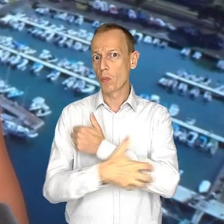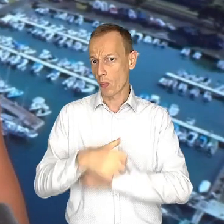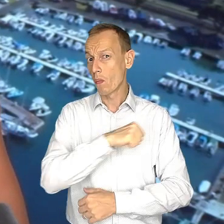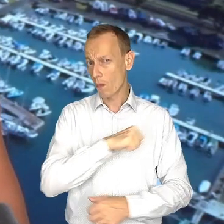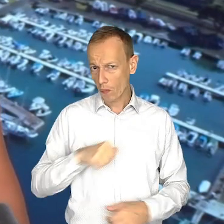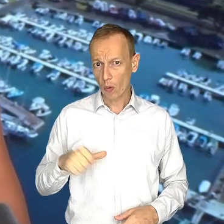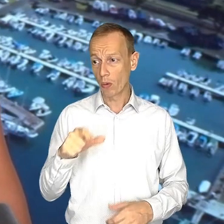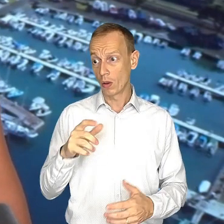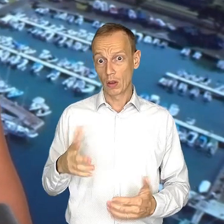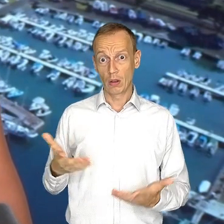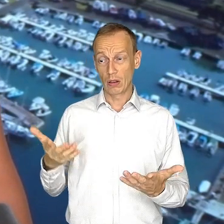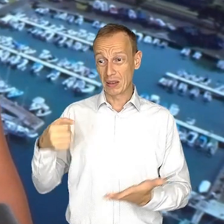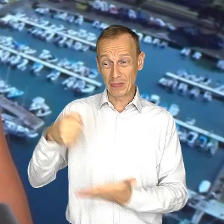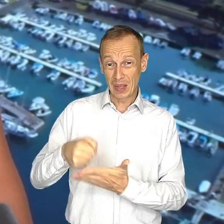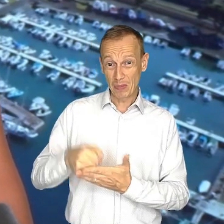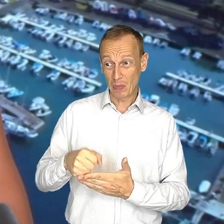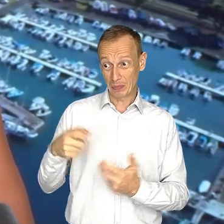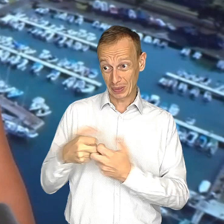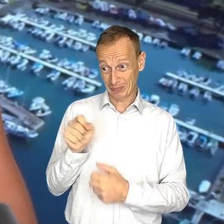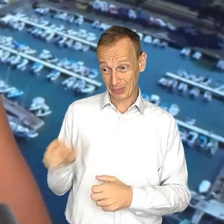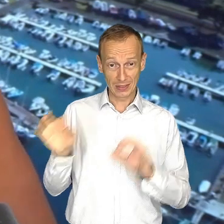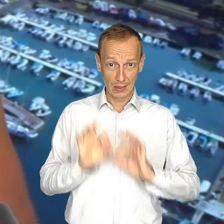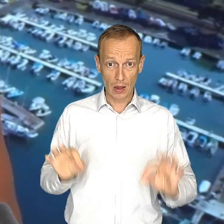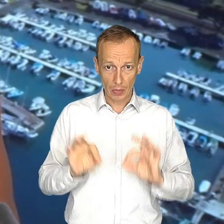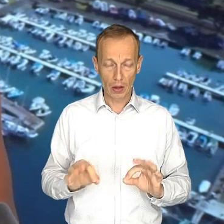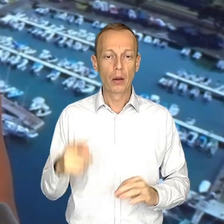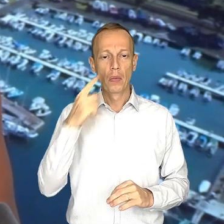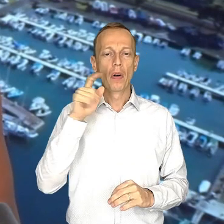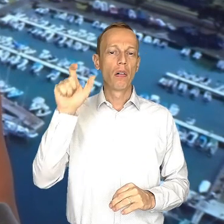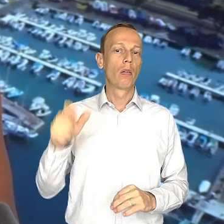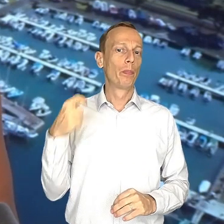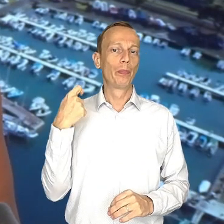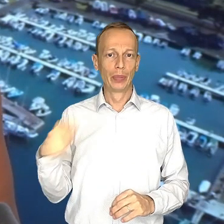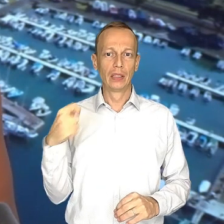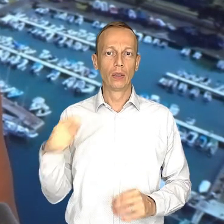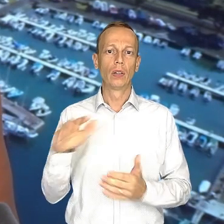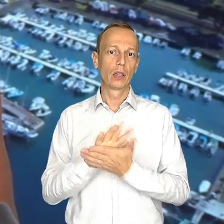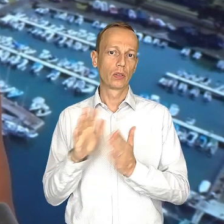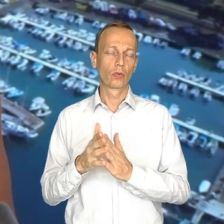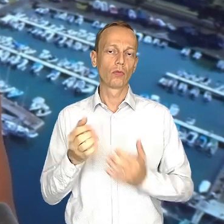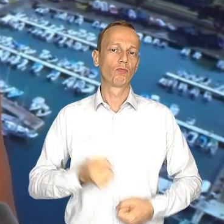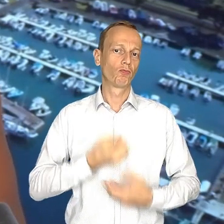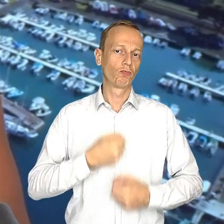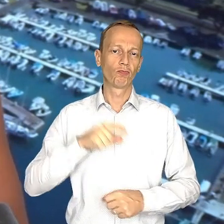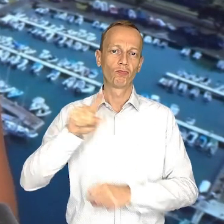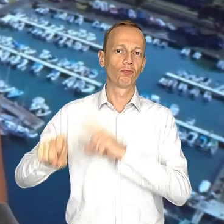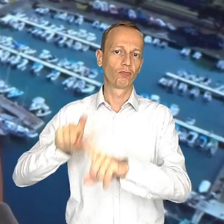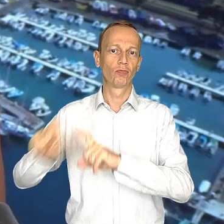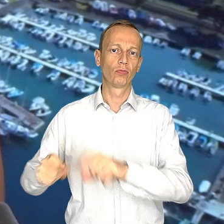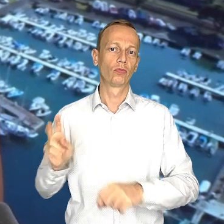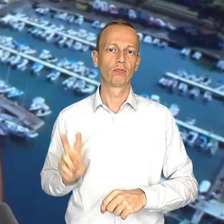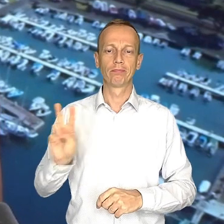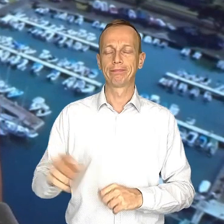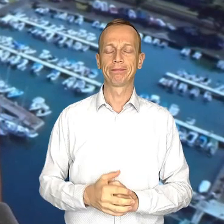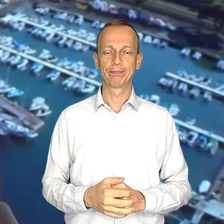précarité et ne disposent pas de ce minimum vital. On écoute Keanouf Ataou, président de l'association, au micro de